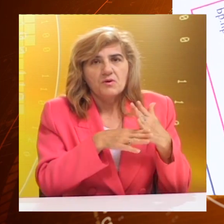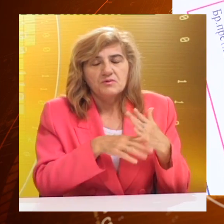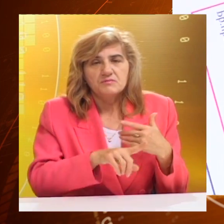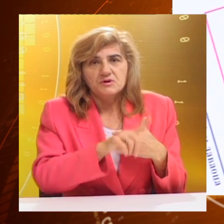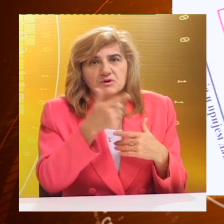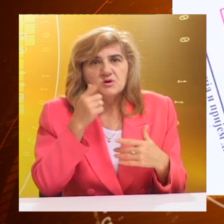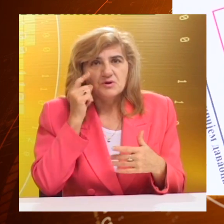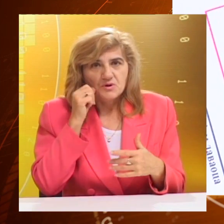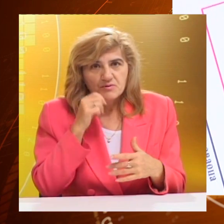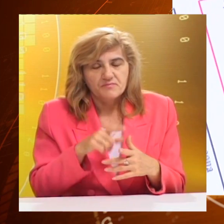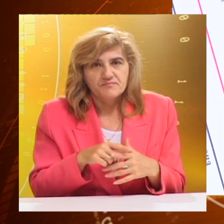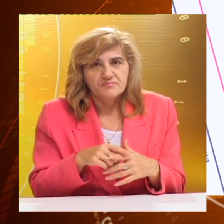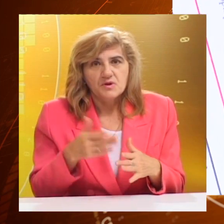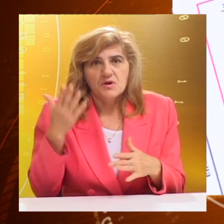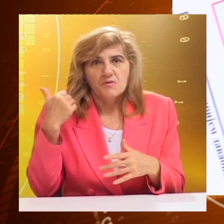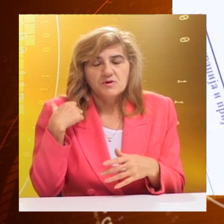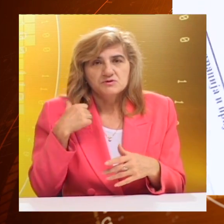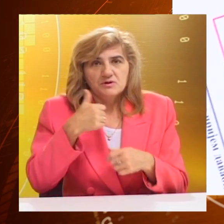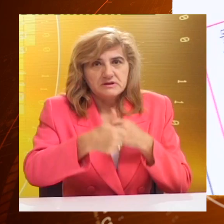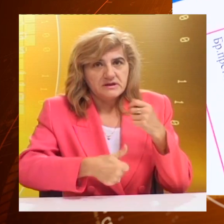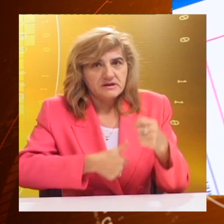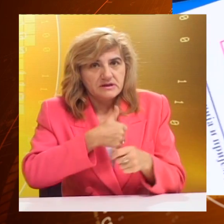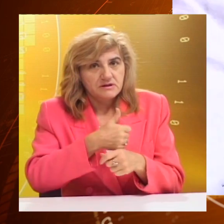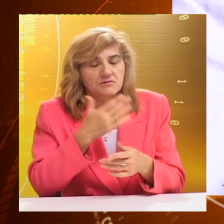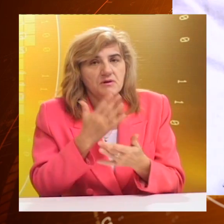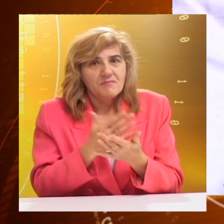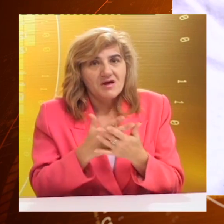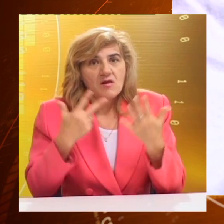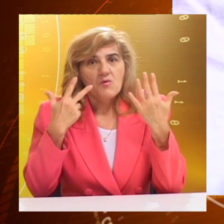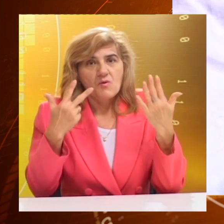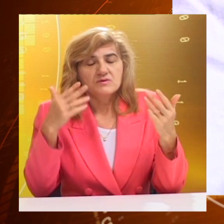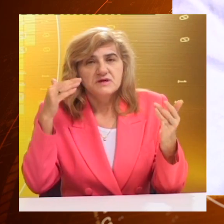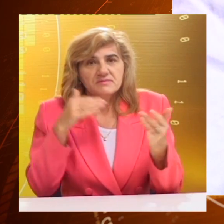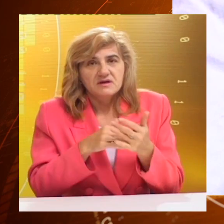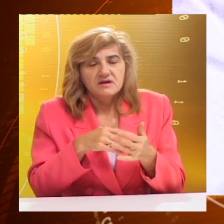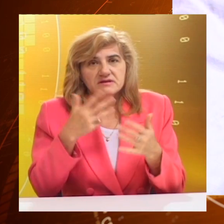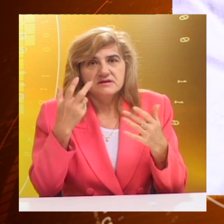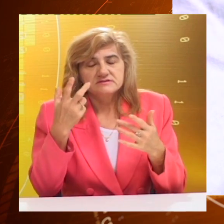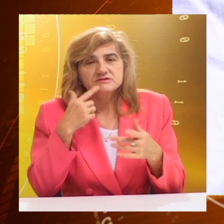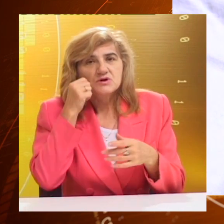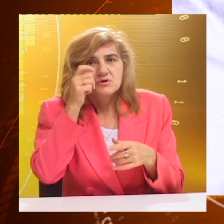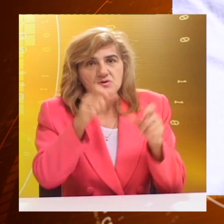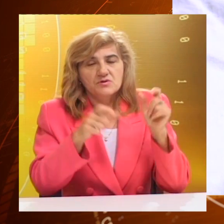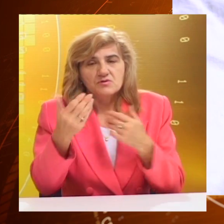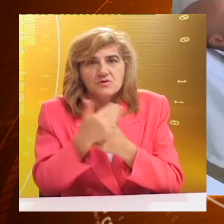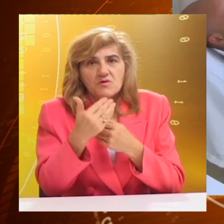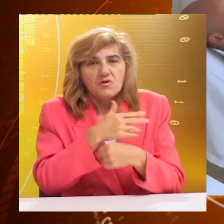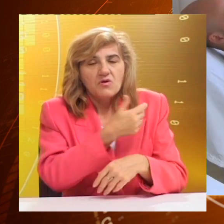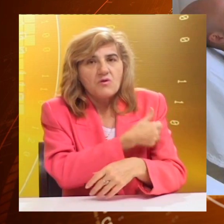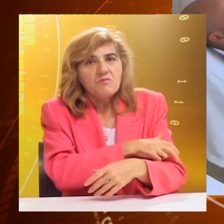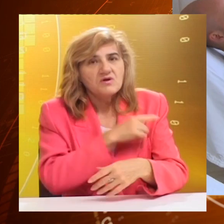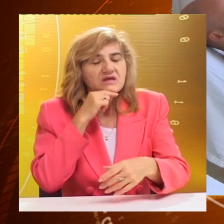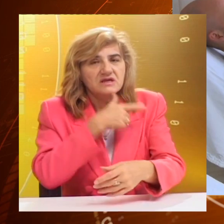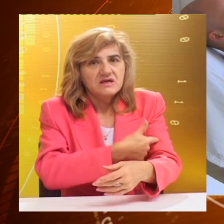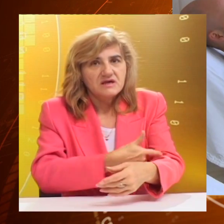Tokom prošle godine želju da da krv izrazilo je 8.900 građana, dok je uzetih jedinica bilo 7.360. Po